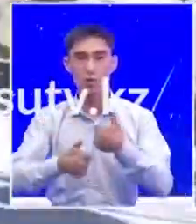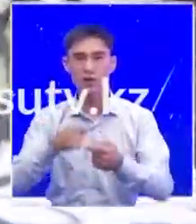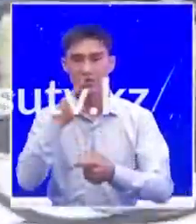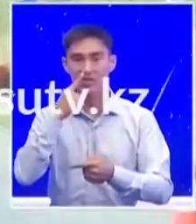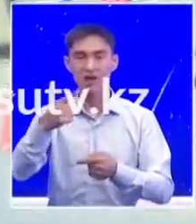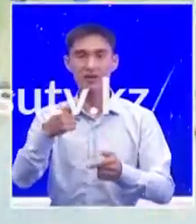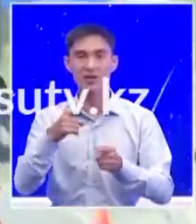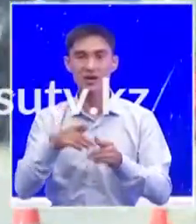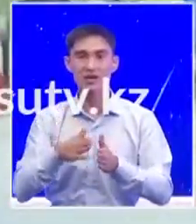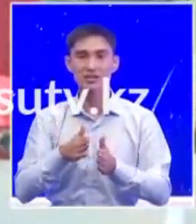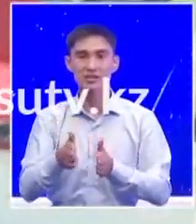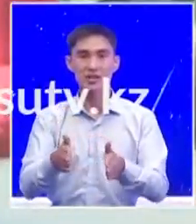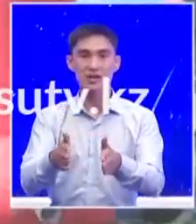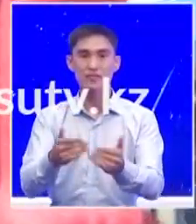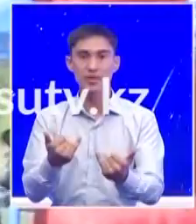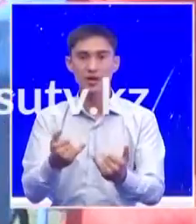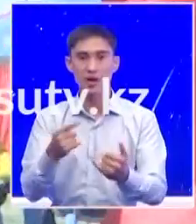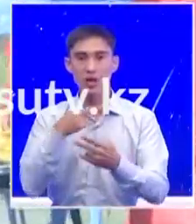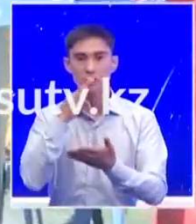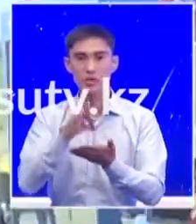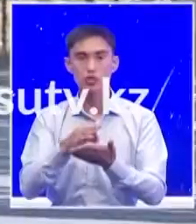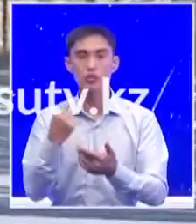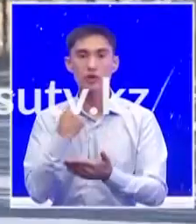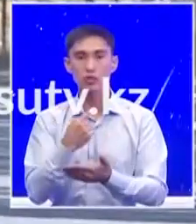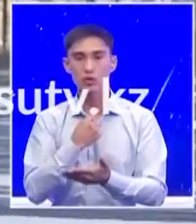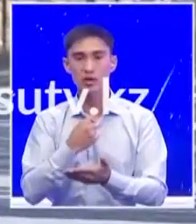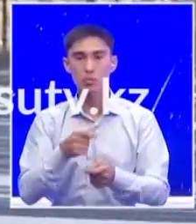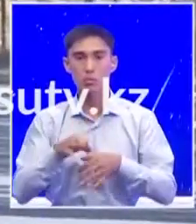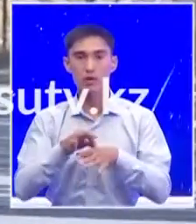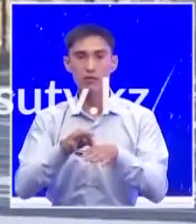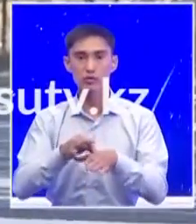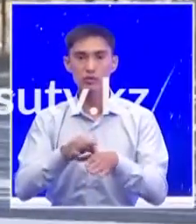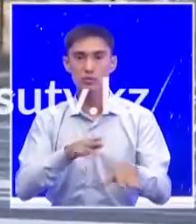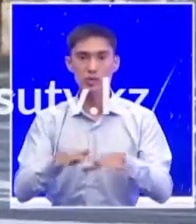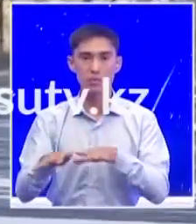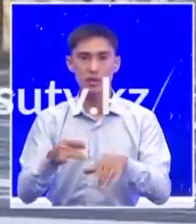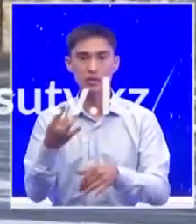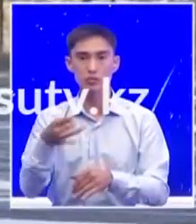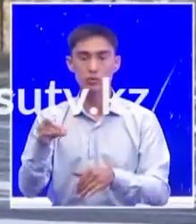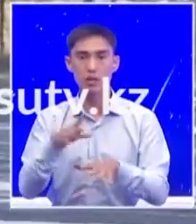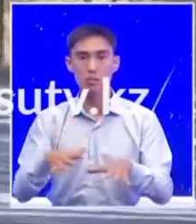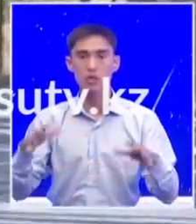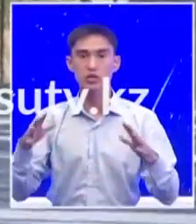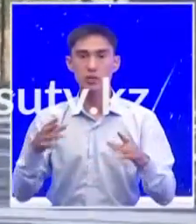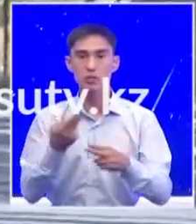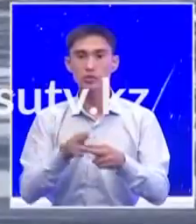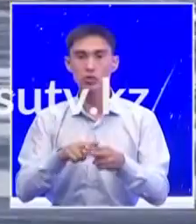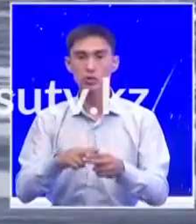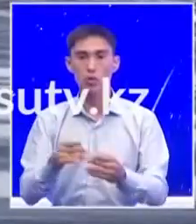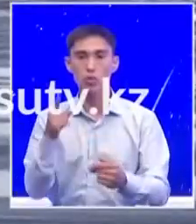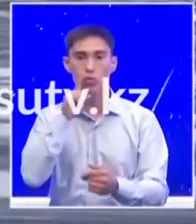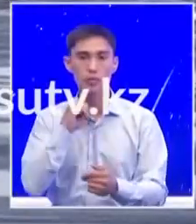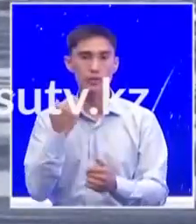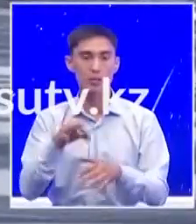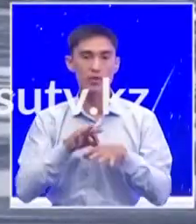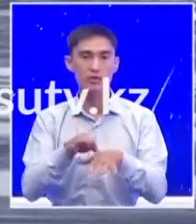дальние расстояния. Нужно отметить, что в окрестностях Талдыкургана проводится ряд спортивных мероприятий республиканского масштаба. Настолько удобны